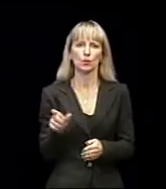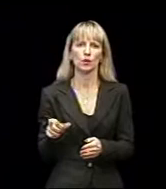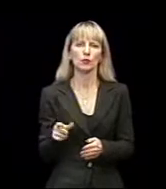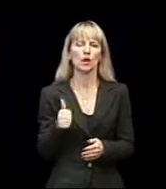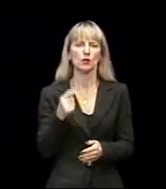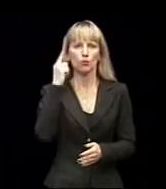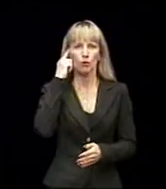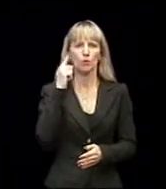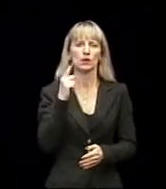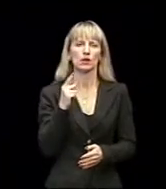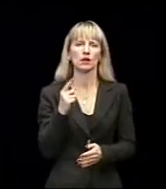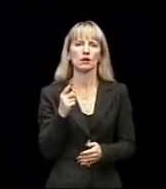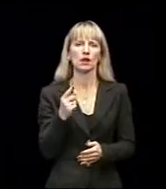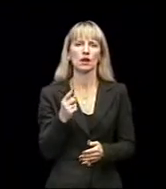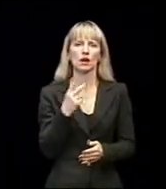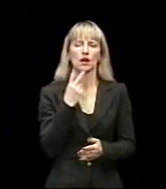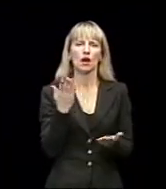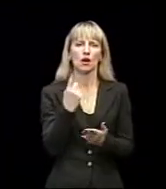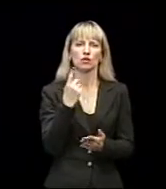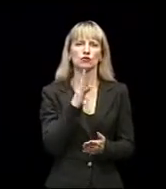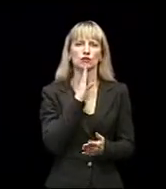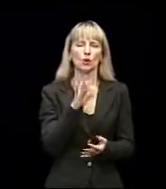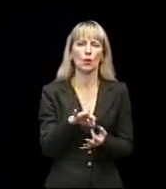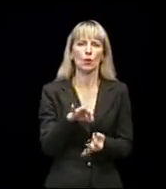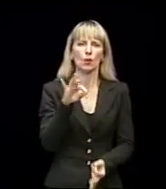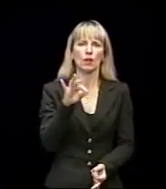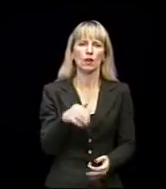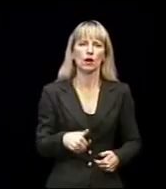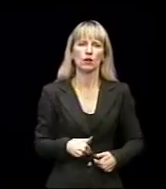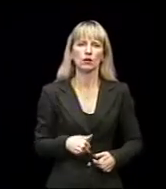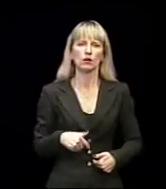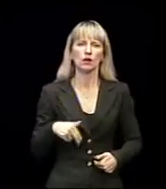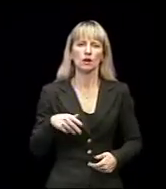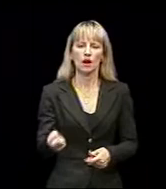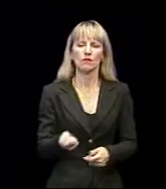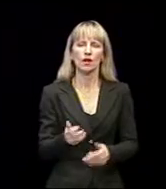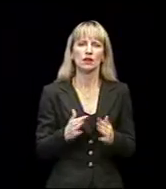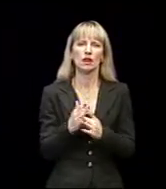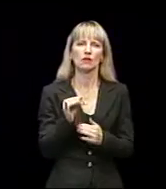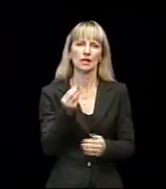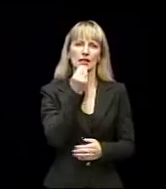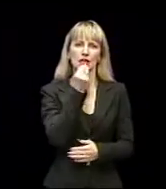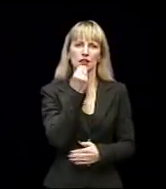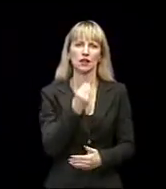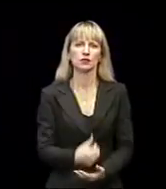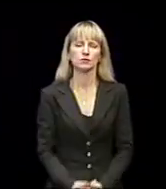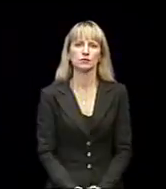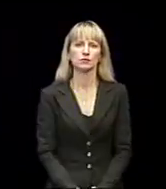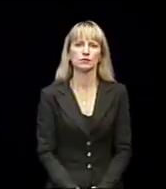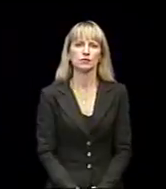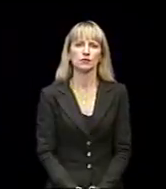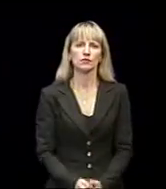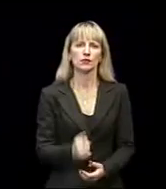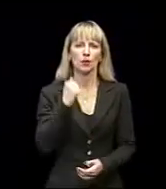як одна жінка, зовсім виснажена і худа, рвала на узбіччі траву і їла її.